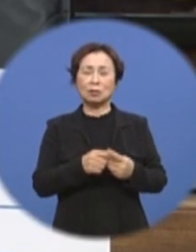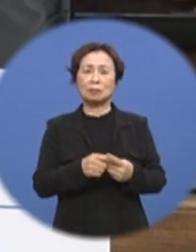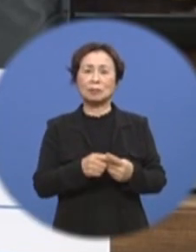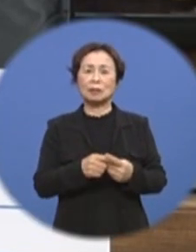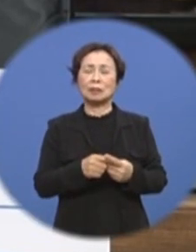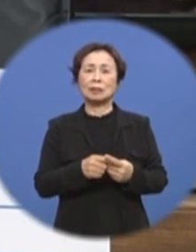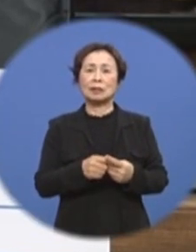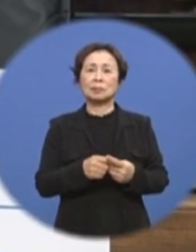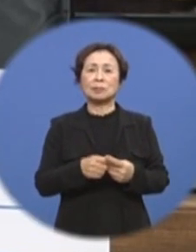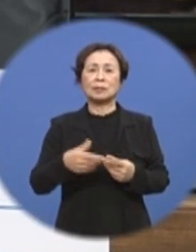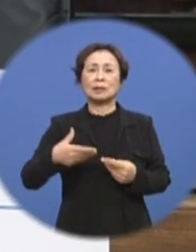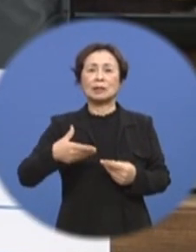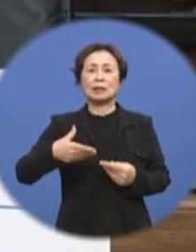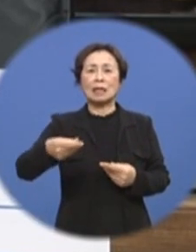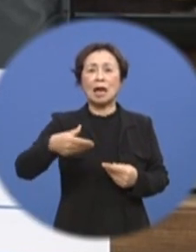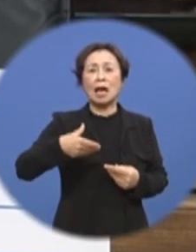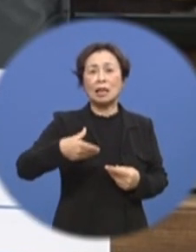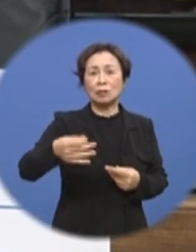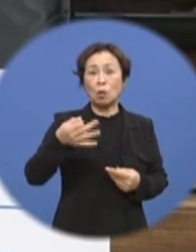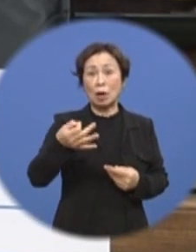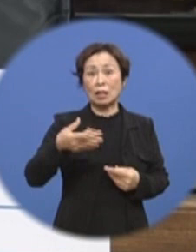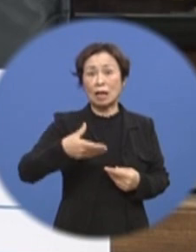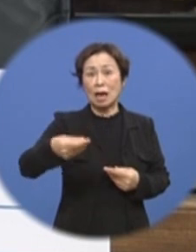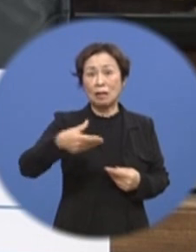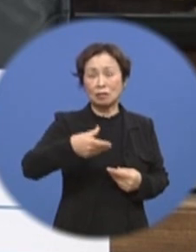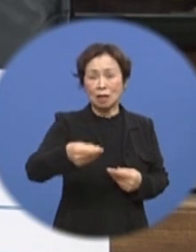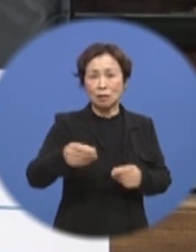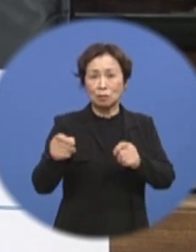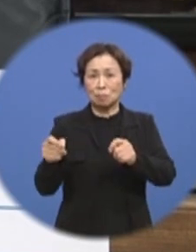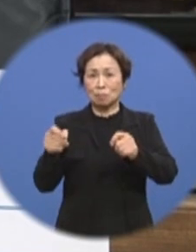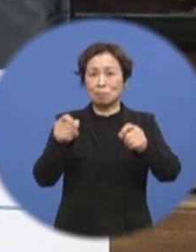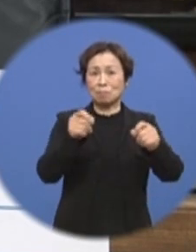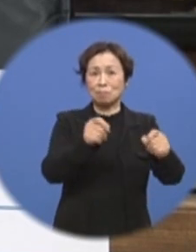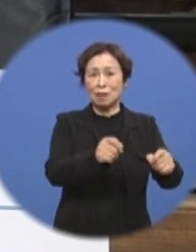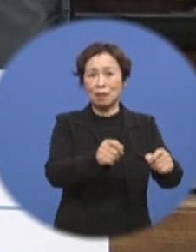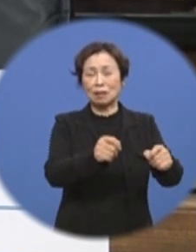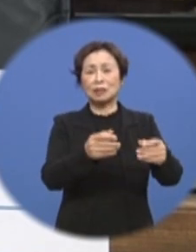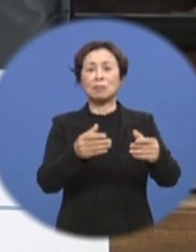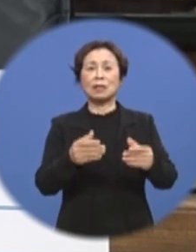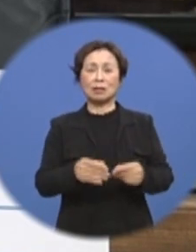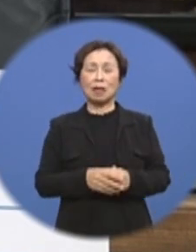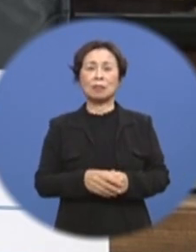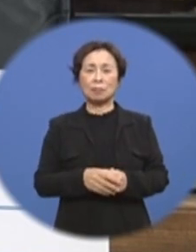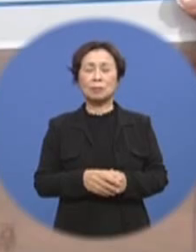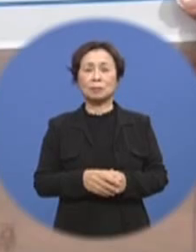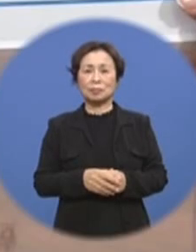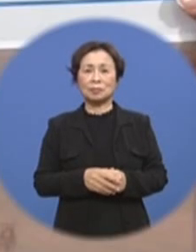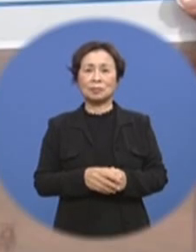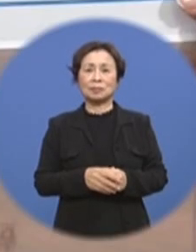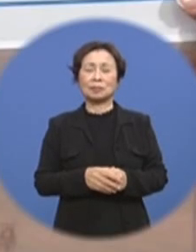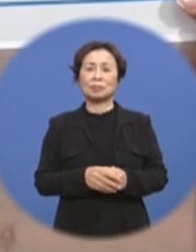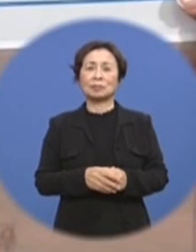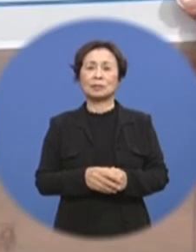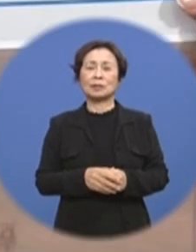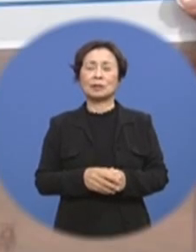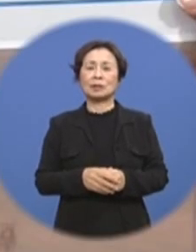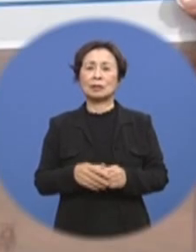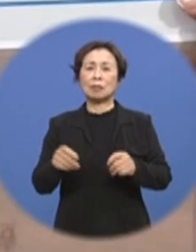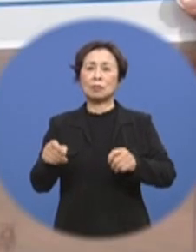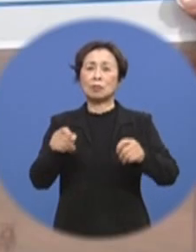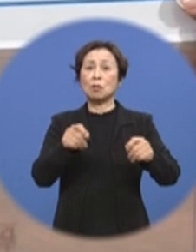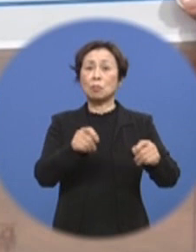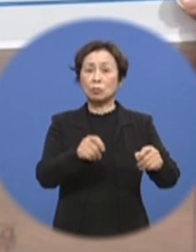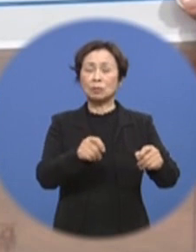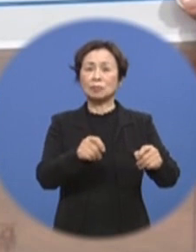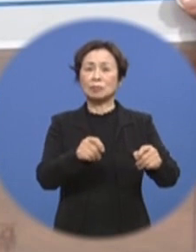繰り延べをしたんですよねねえっ繰り延べをしたからしばらくの間んそれでなんとかなったんだけど繰り延べをしてる分